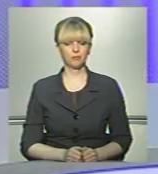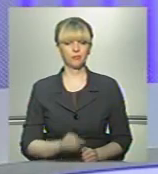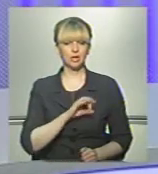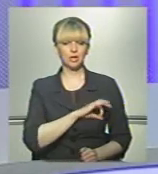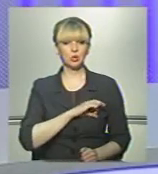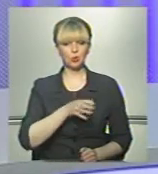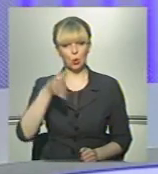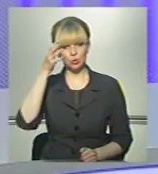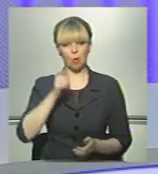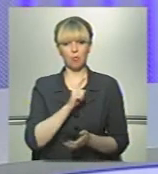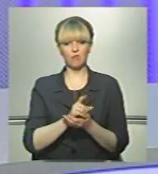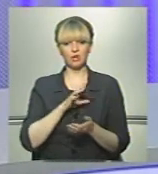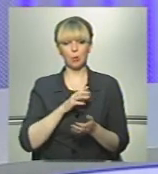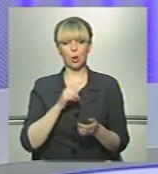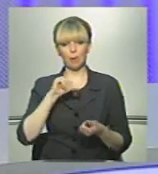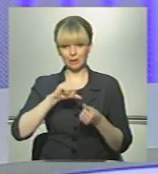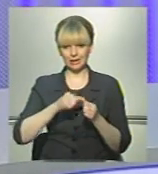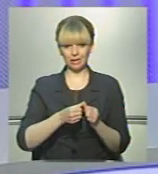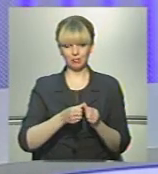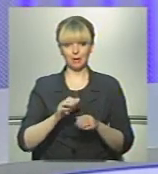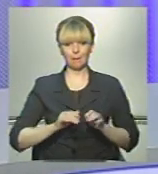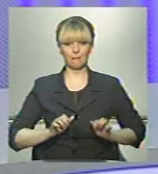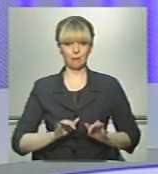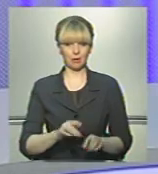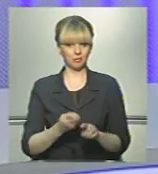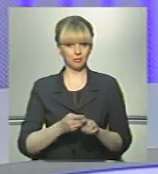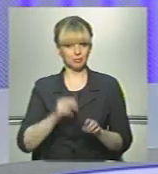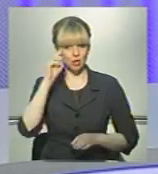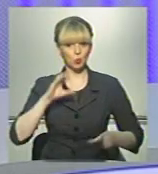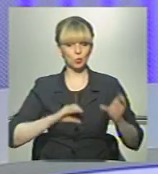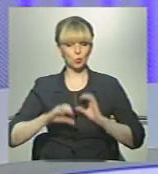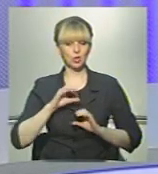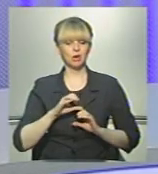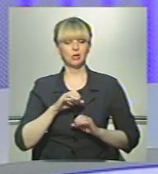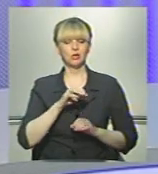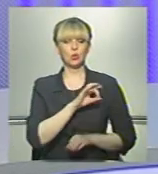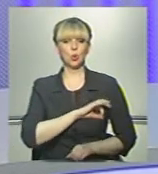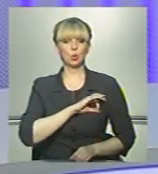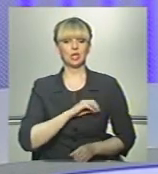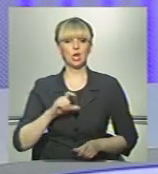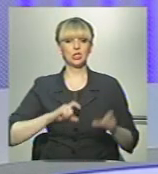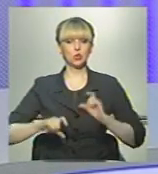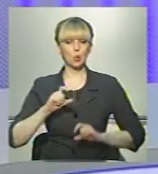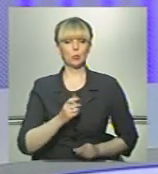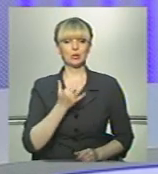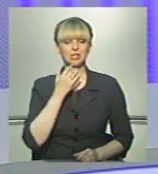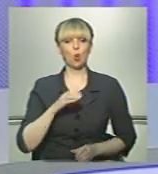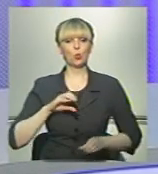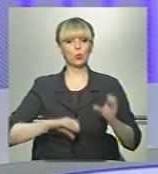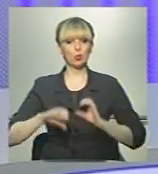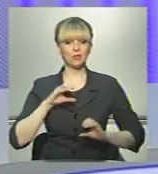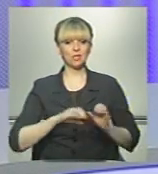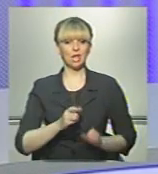Юридична освіта має бути підкріплена практикою. Саме тому для студентів Чернівецького юридичного інституту Національного